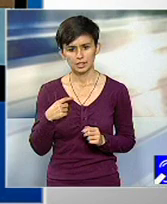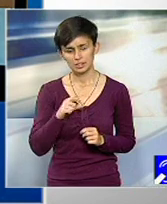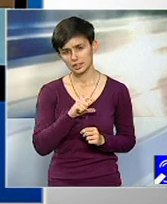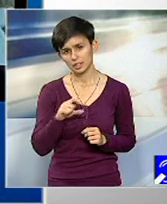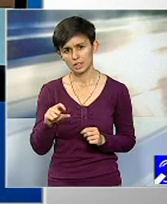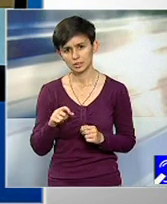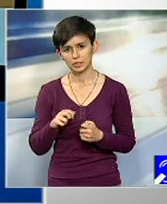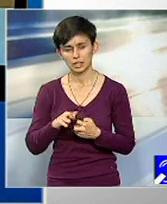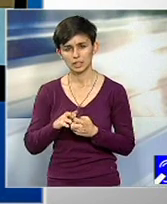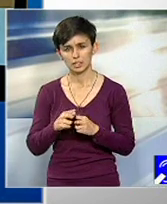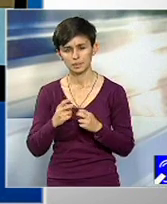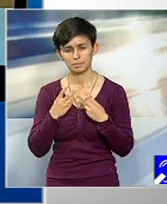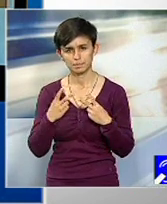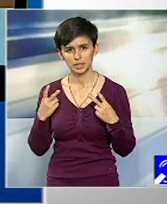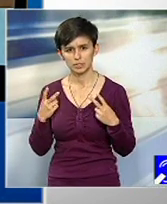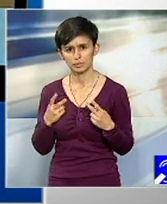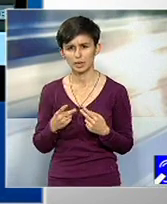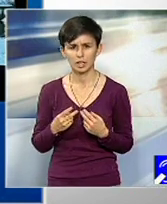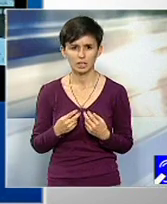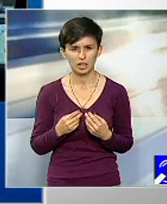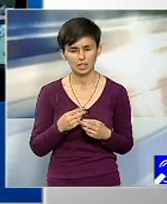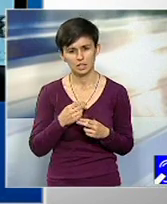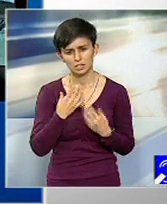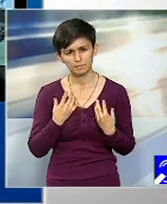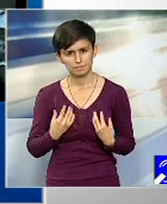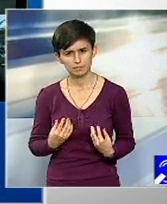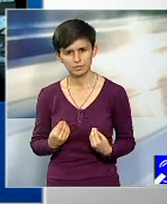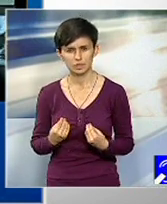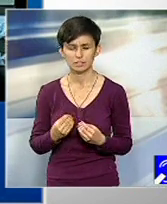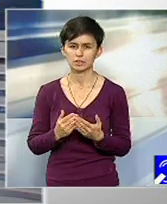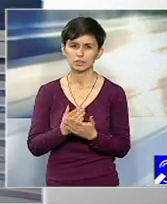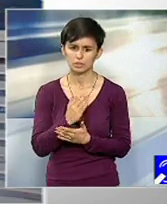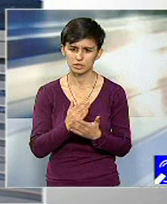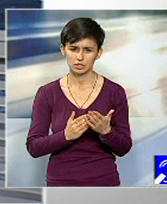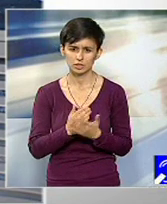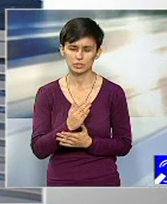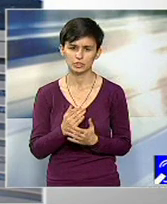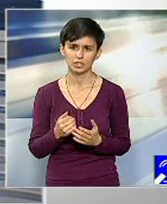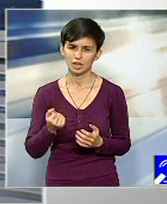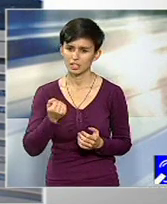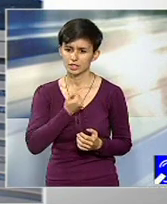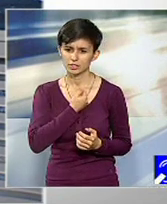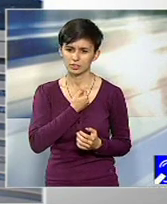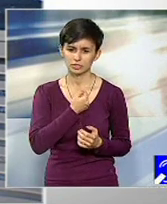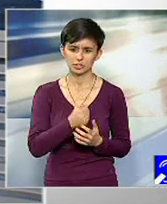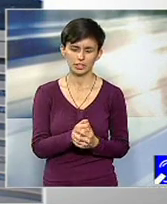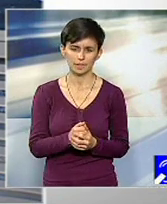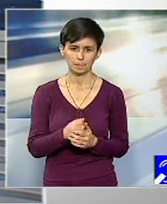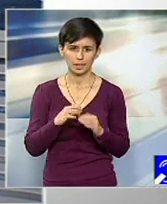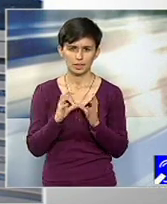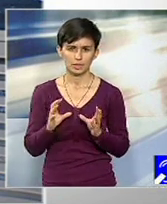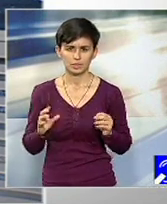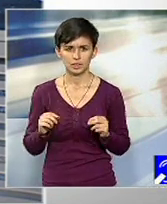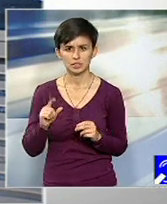principală a depresiei și chiar a tentativelor. Sinuciderii, exact. Și România se află pe locul 3 dintre cele 42 de